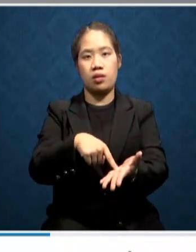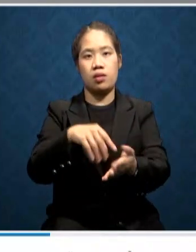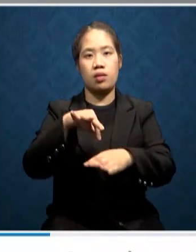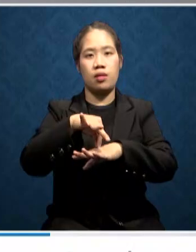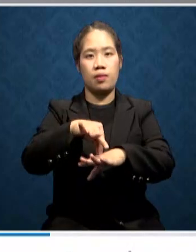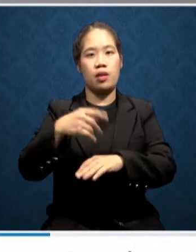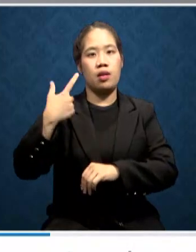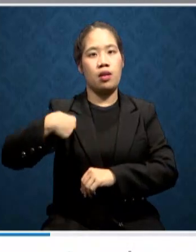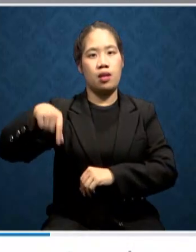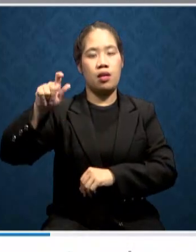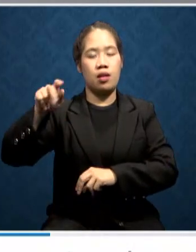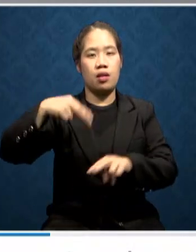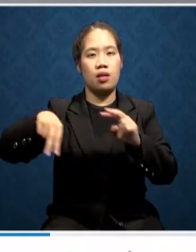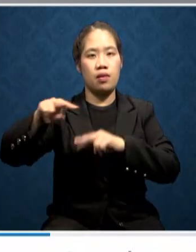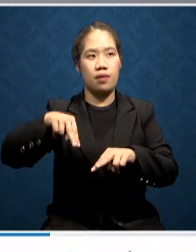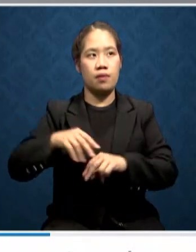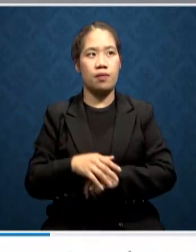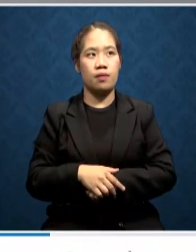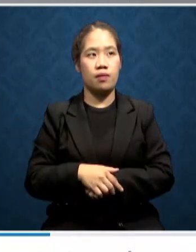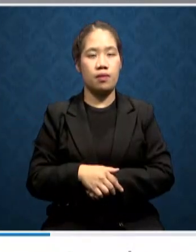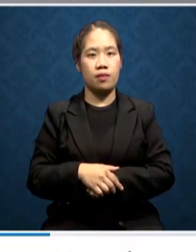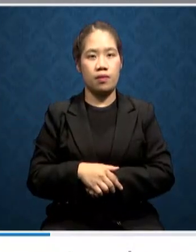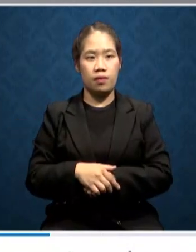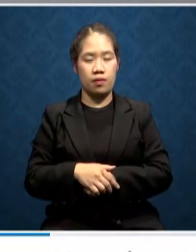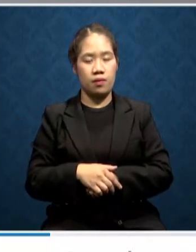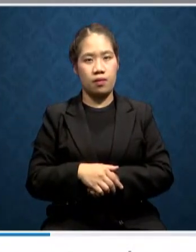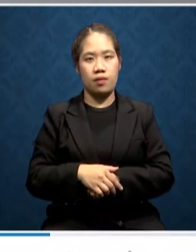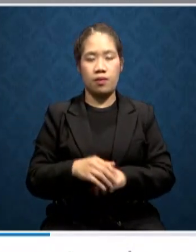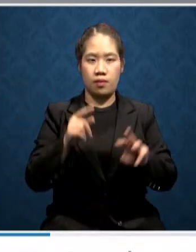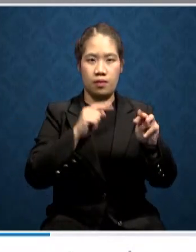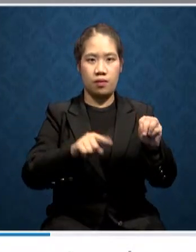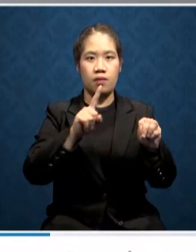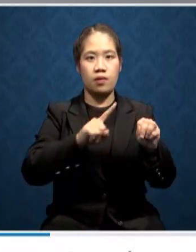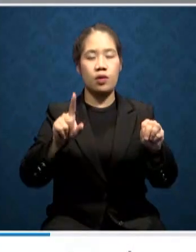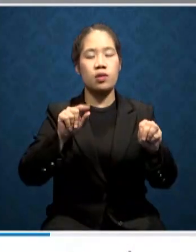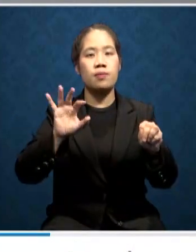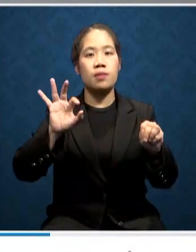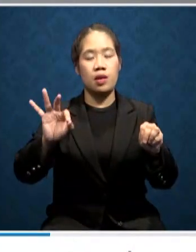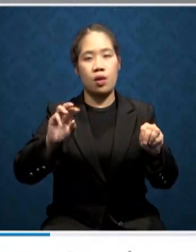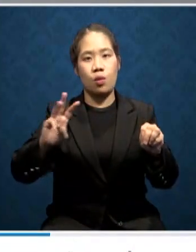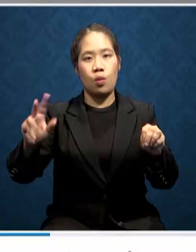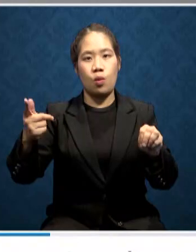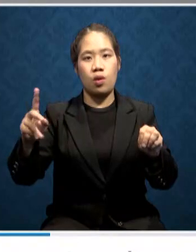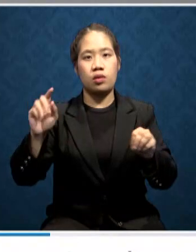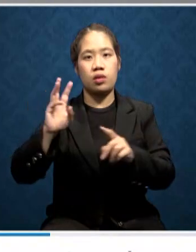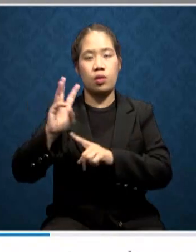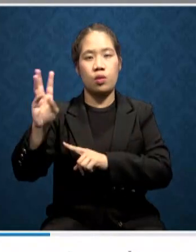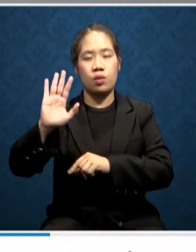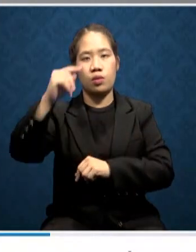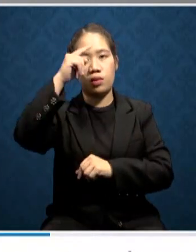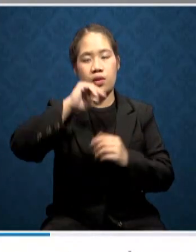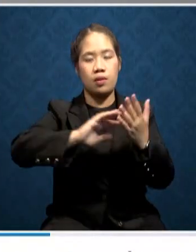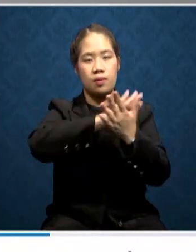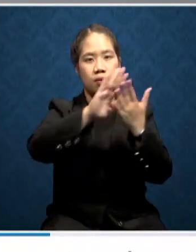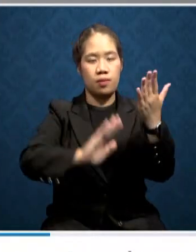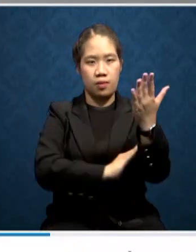สุดครับตามมาตรา129วรรค6ของรัฐธรรมนูญแห่งราชอาณาจักรไทย